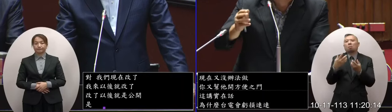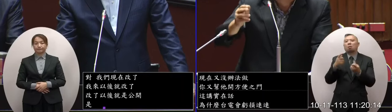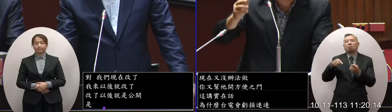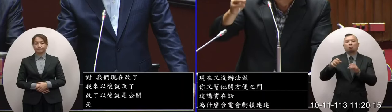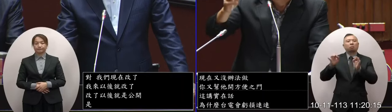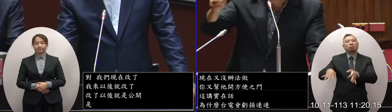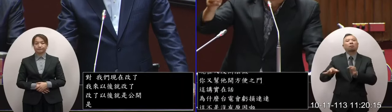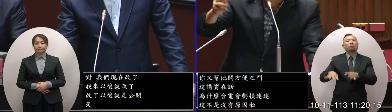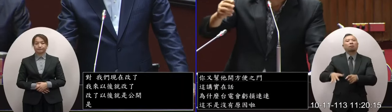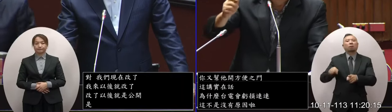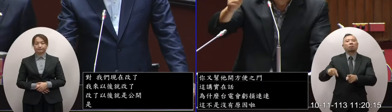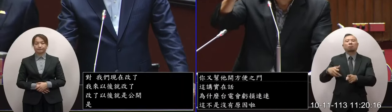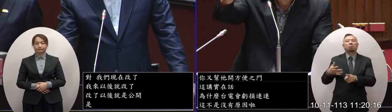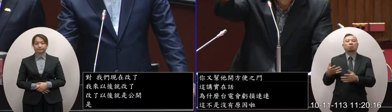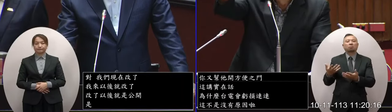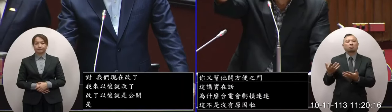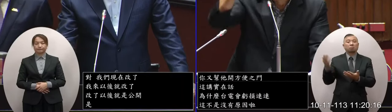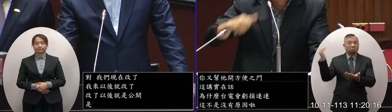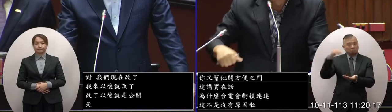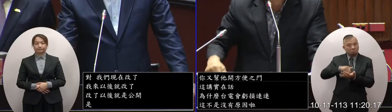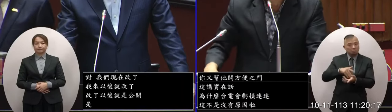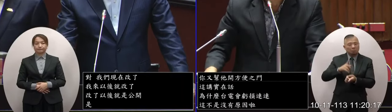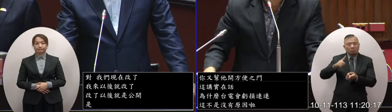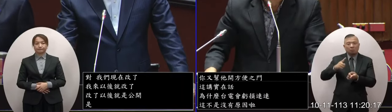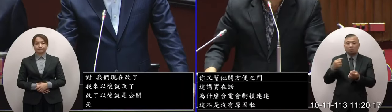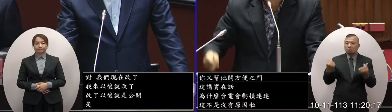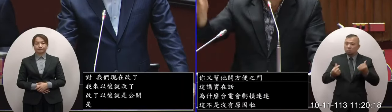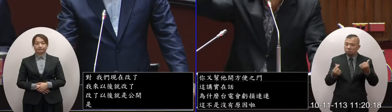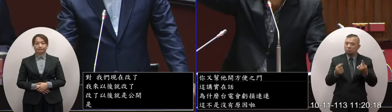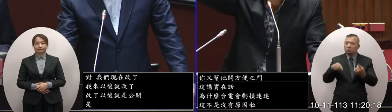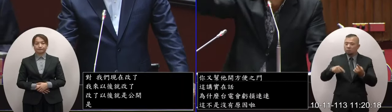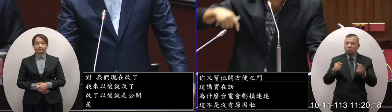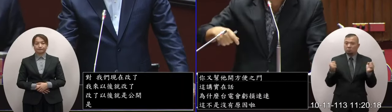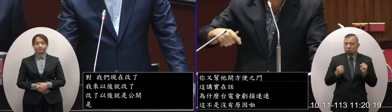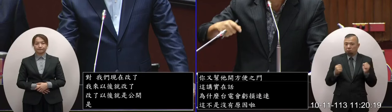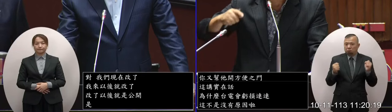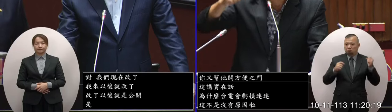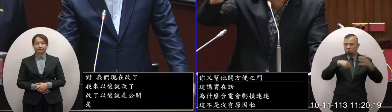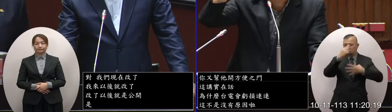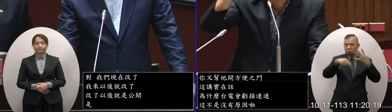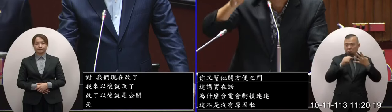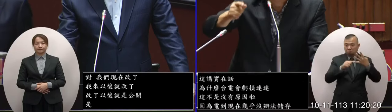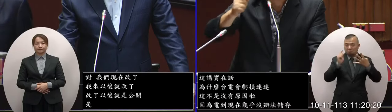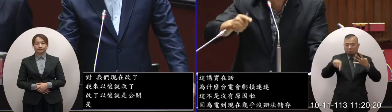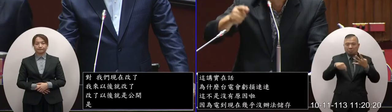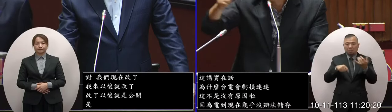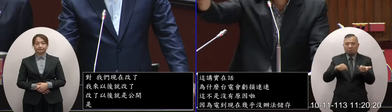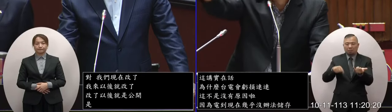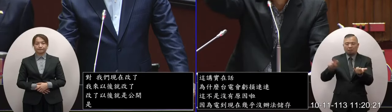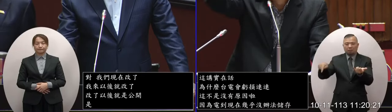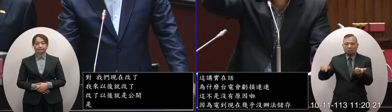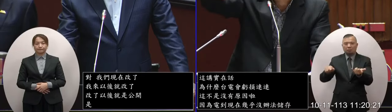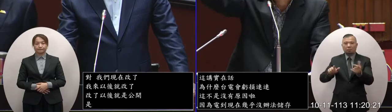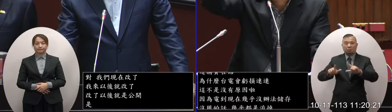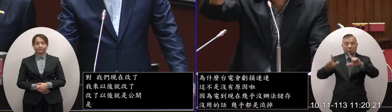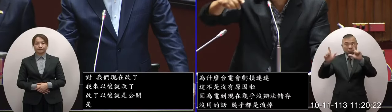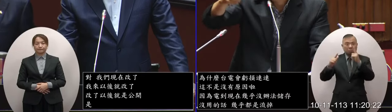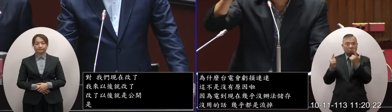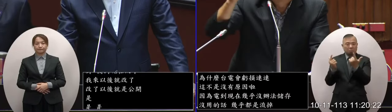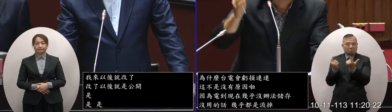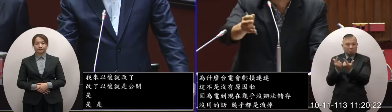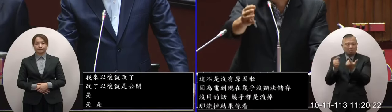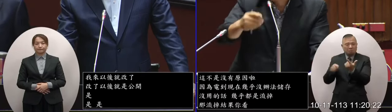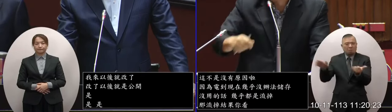结果你看，我们冬天，哦，有东北季风，你不要用那么多电，它一直